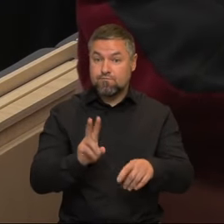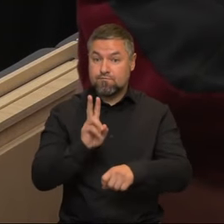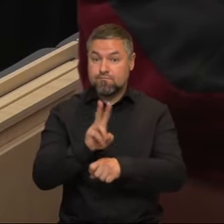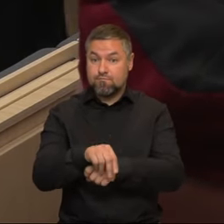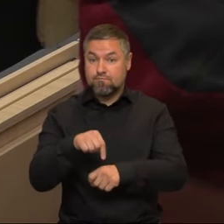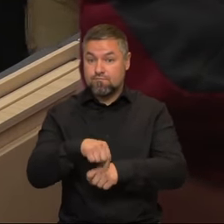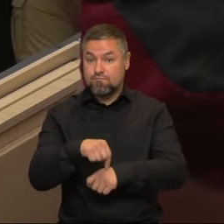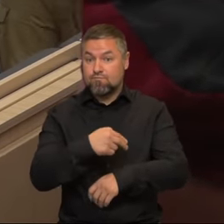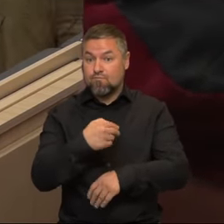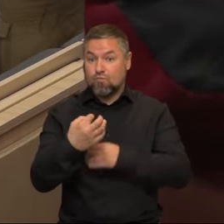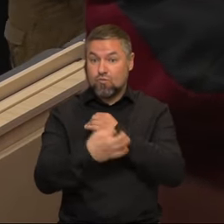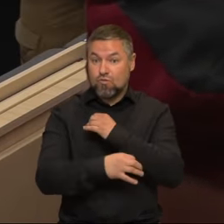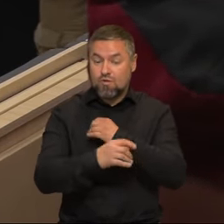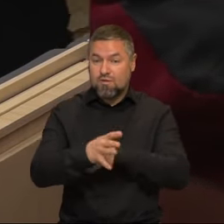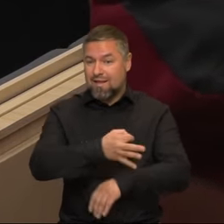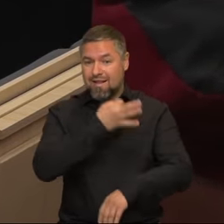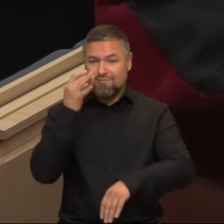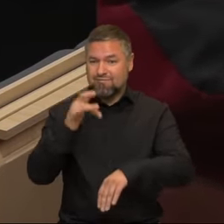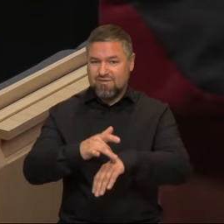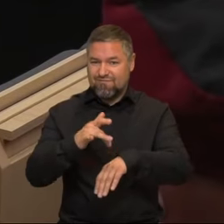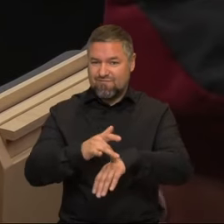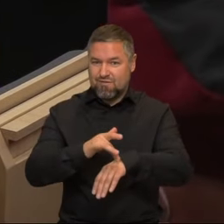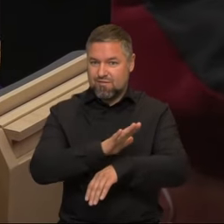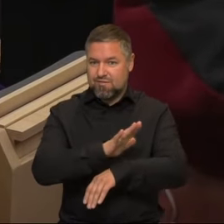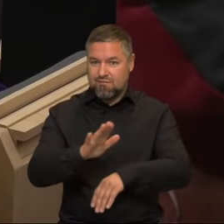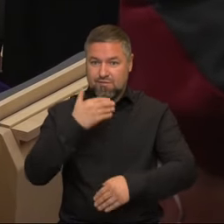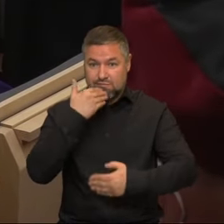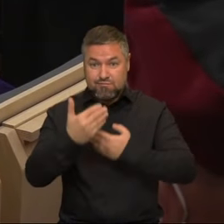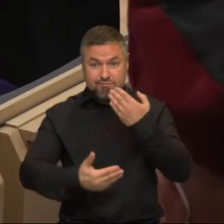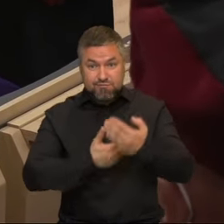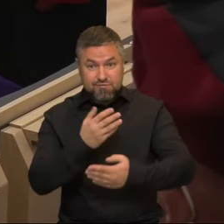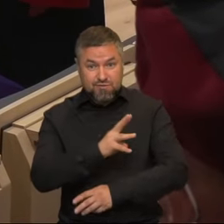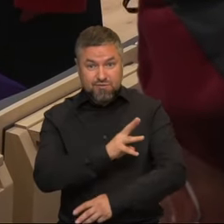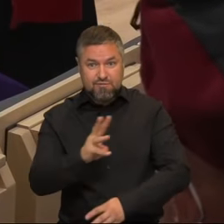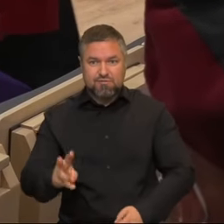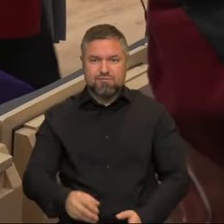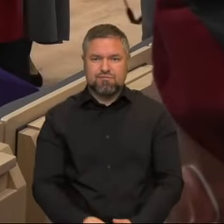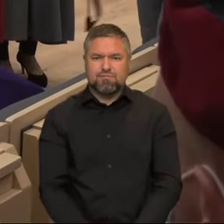tę uczelnię z najlepszymi wynikami. Gratulacje dla was.